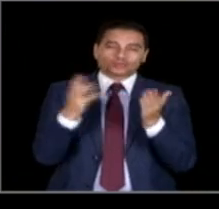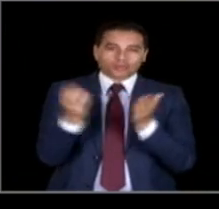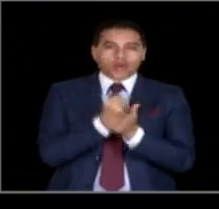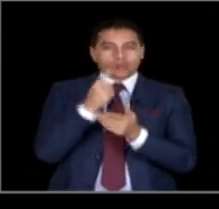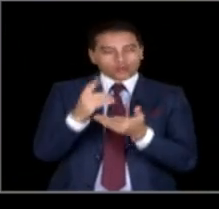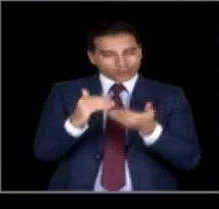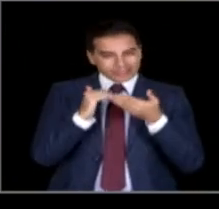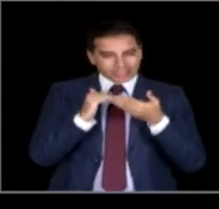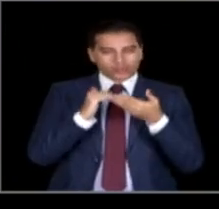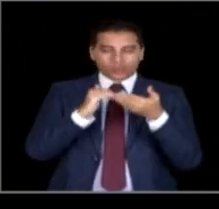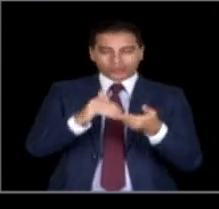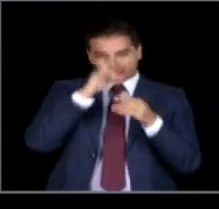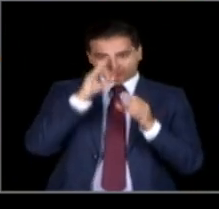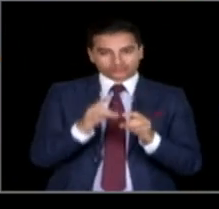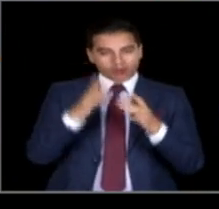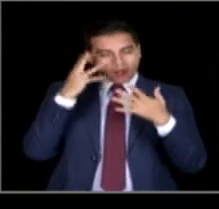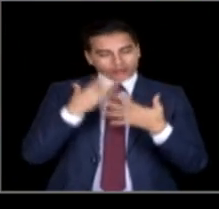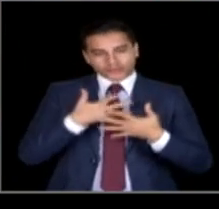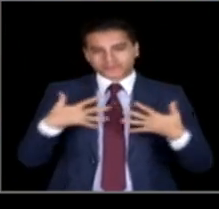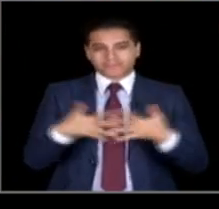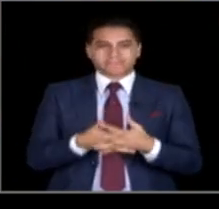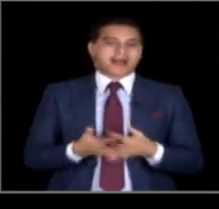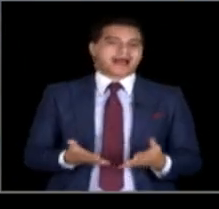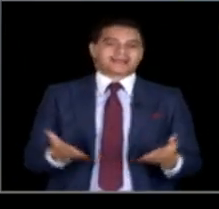الله هتساعدونا وبإذن الله هتستمتعوا معانا.